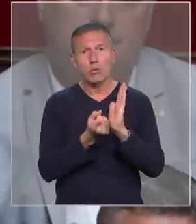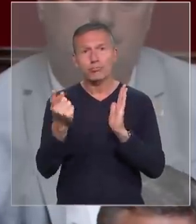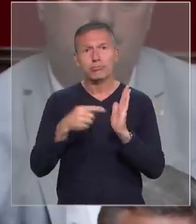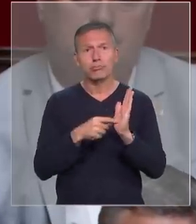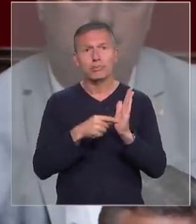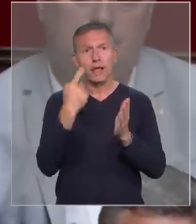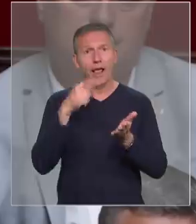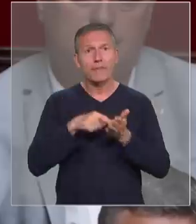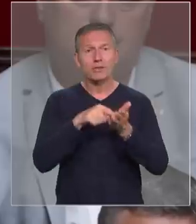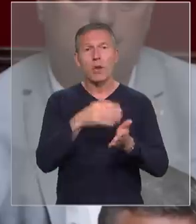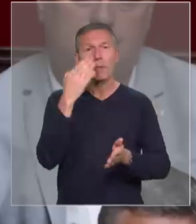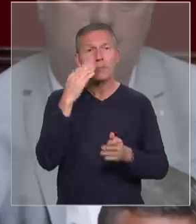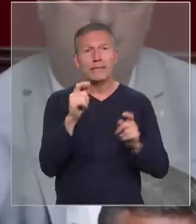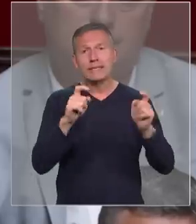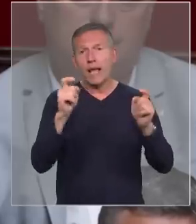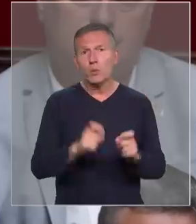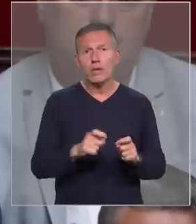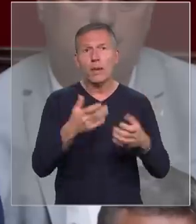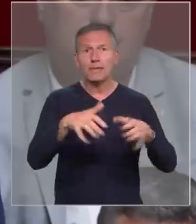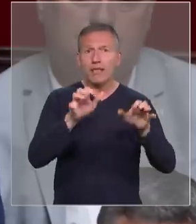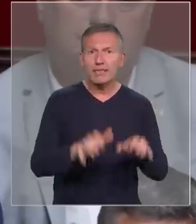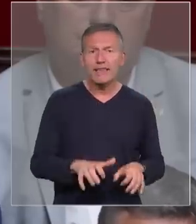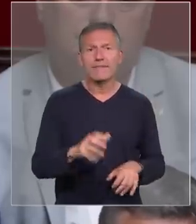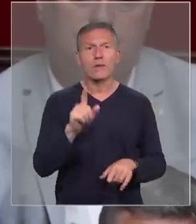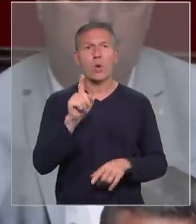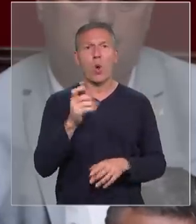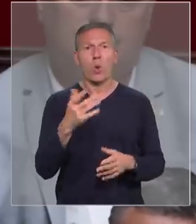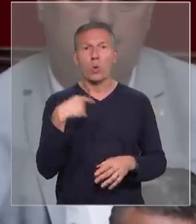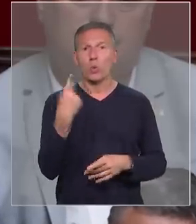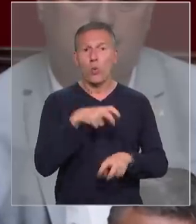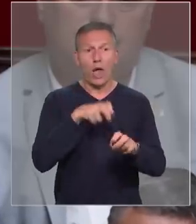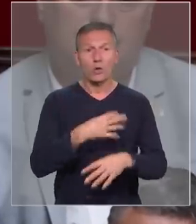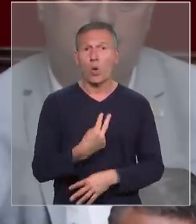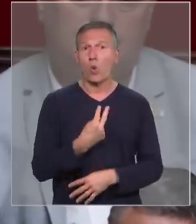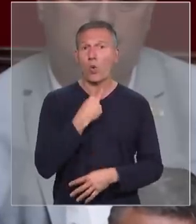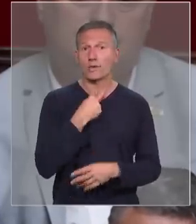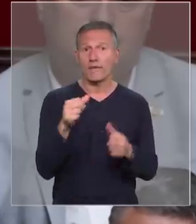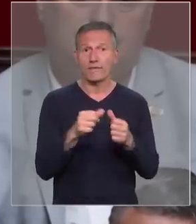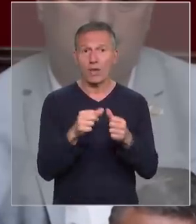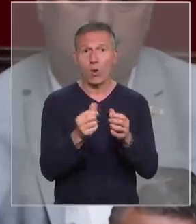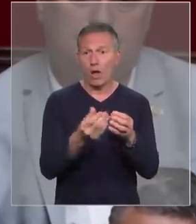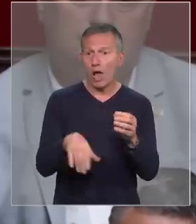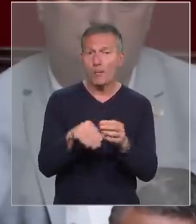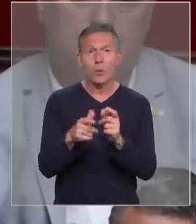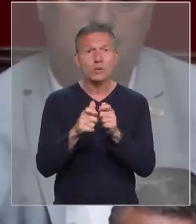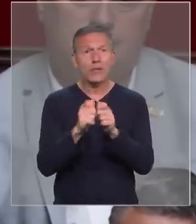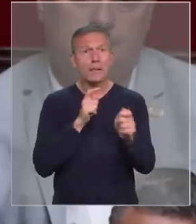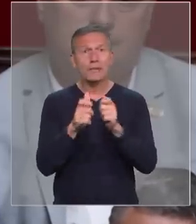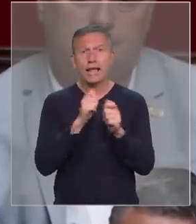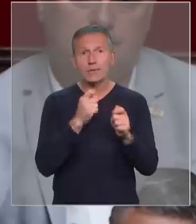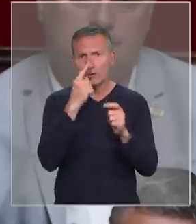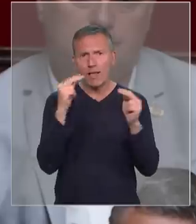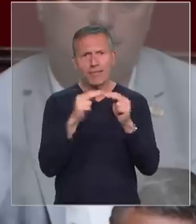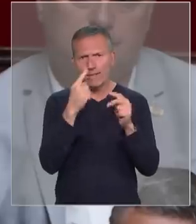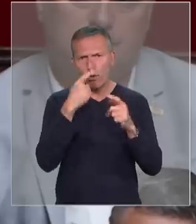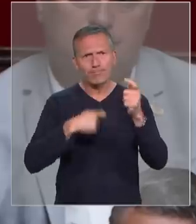cas de restriction administrative d'eau d'usage de l'eau. Les agriculteurs sont pris en étau. À cela s'ajoutent des niveaux d'indemnisation qui ne sont pas à la hauteur